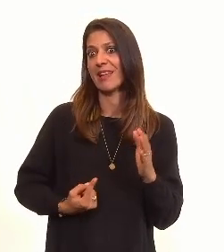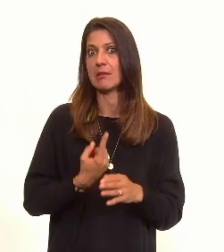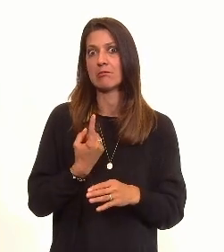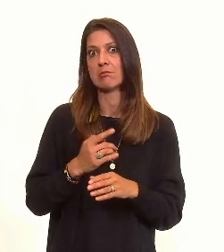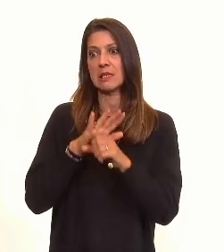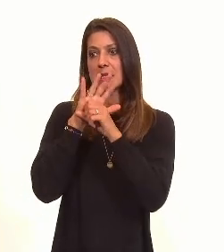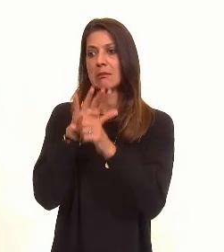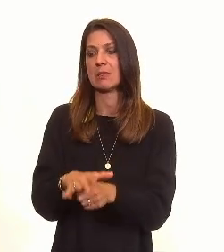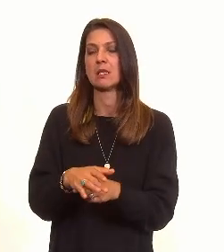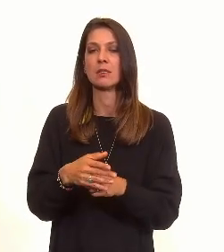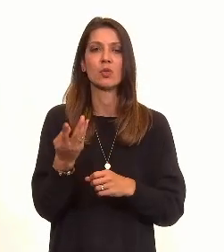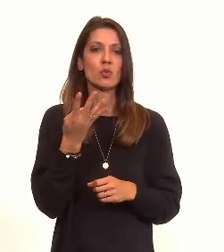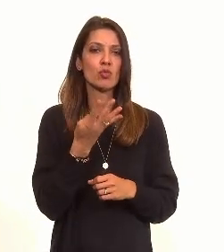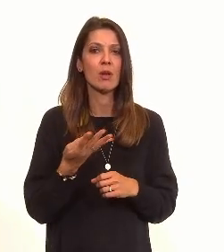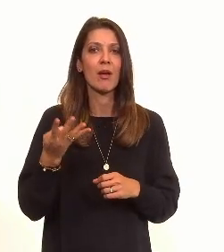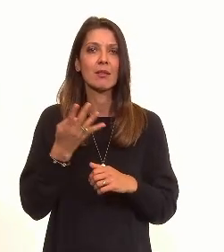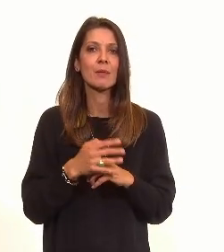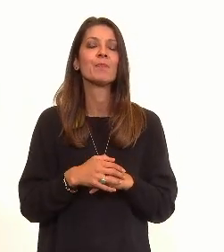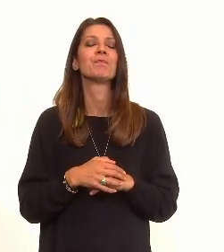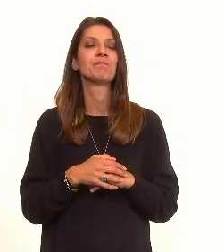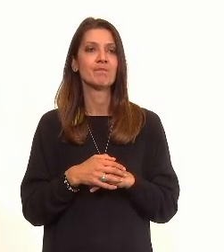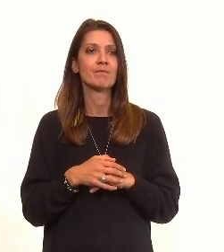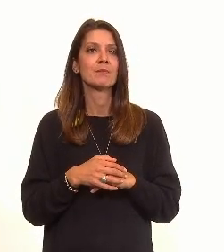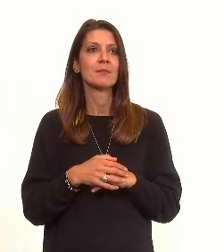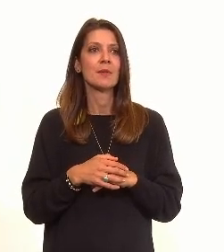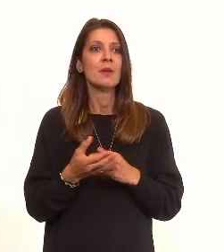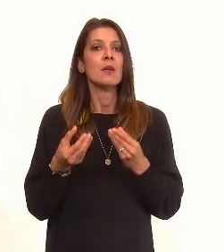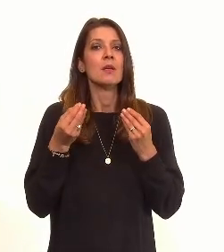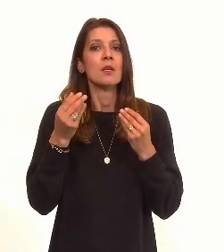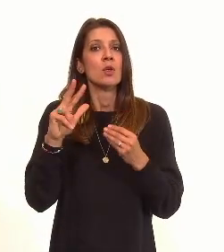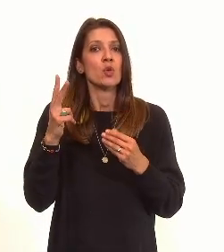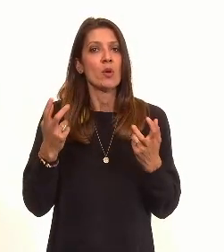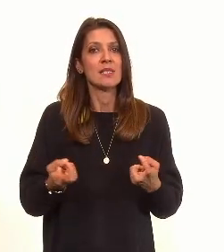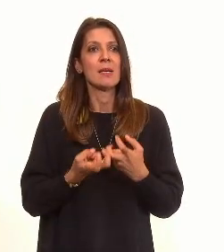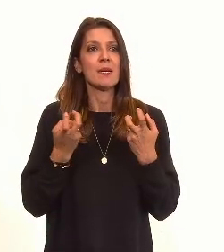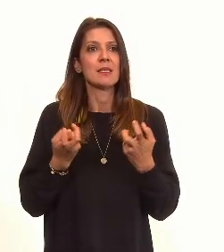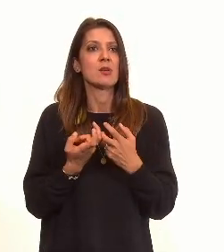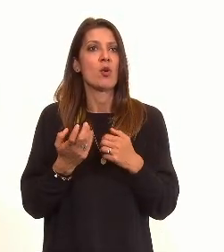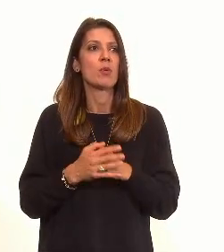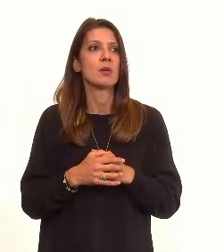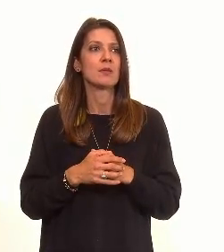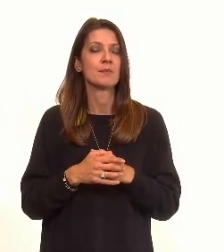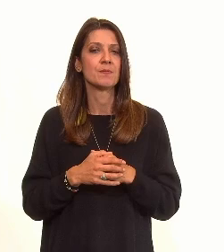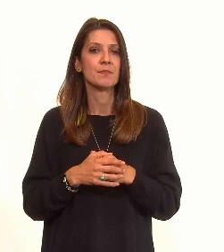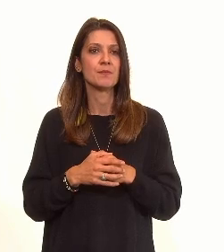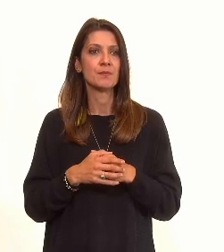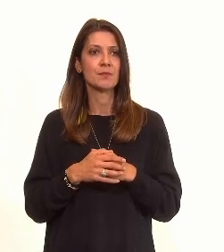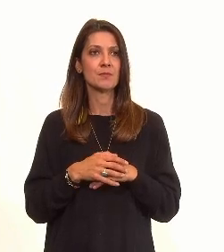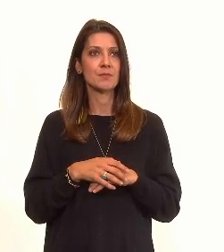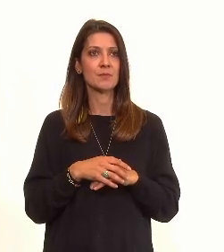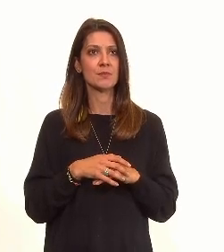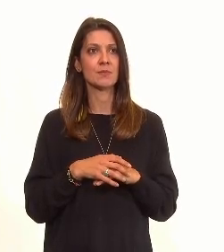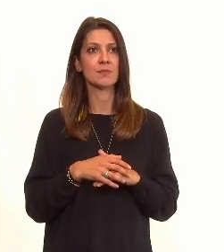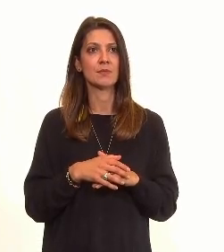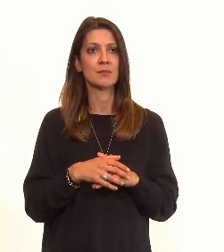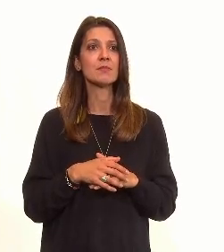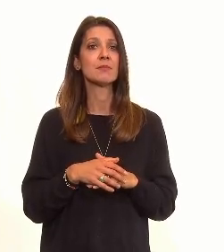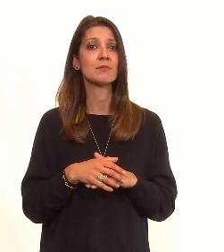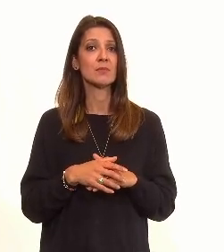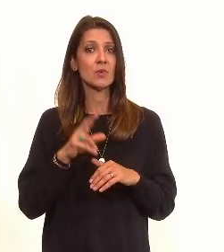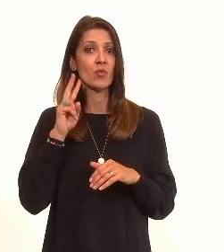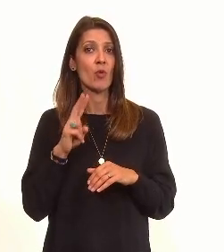qui présente les futures élections du Conseil de la vie sociale. Pour vous donner un autre exemple, nous